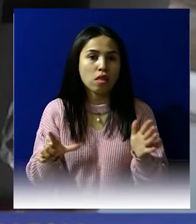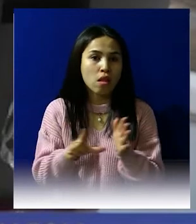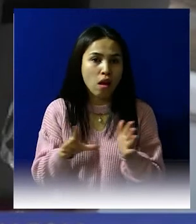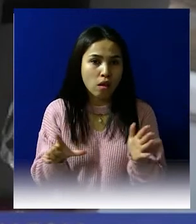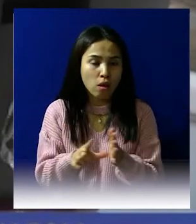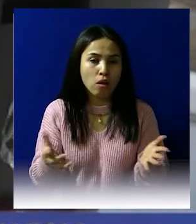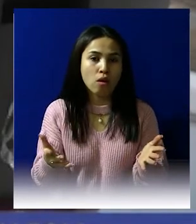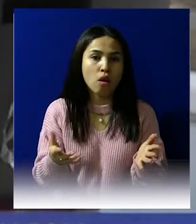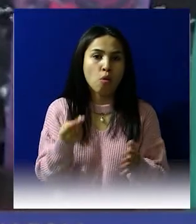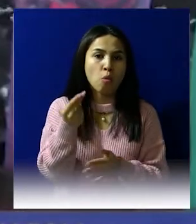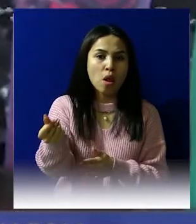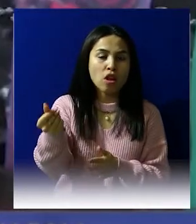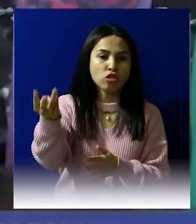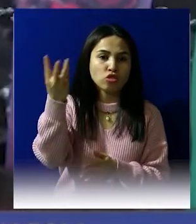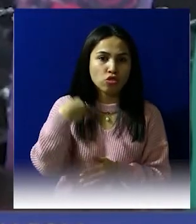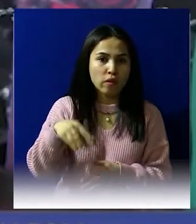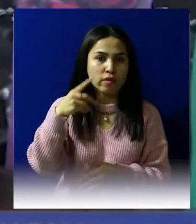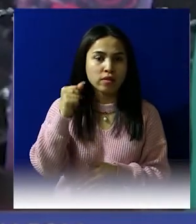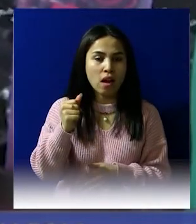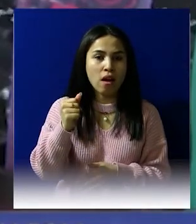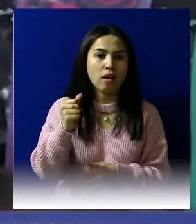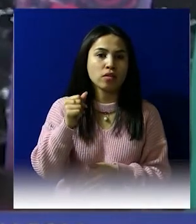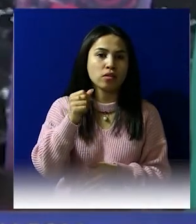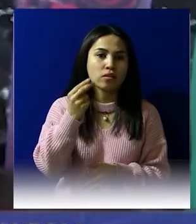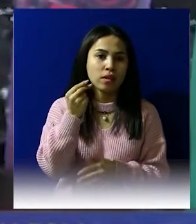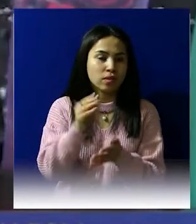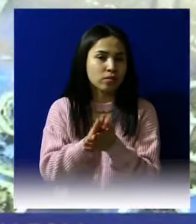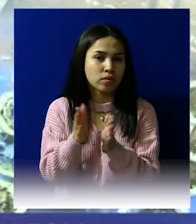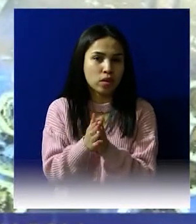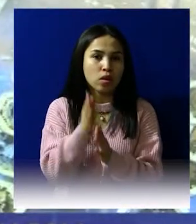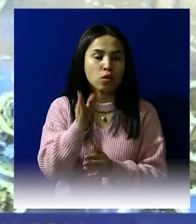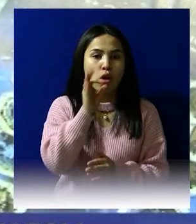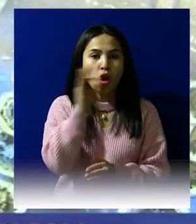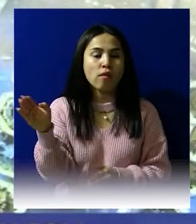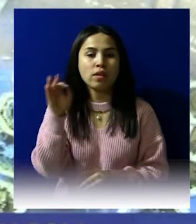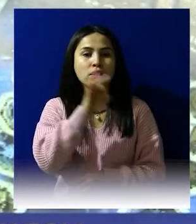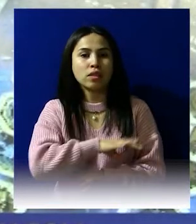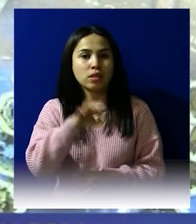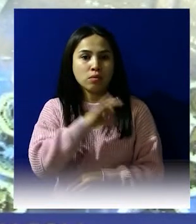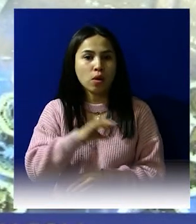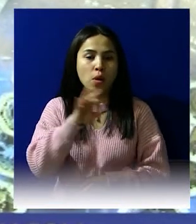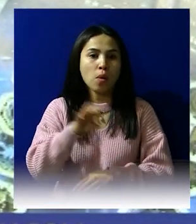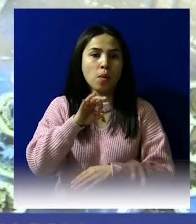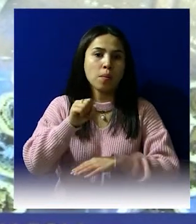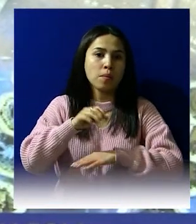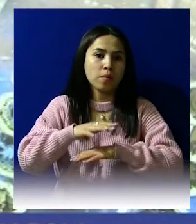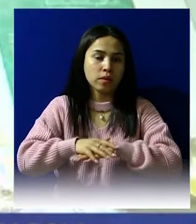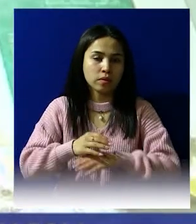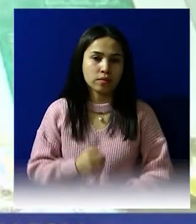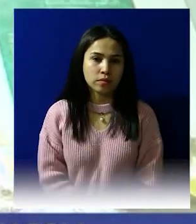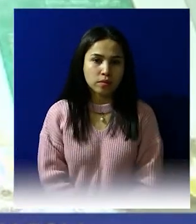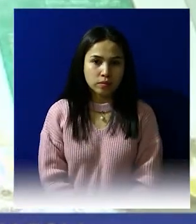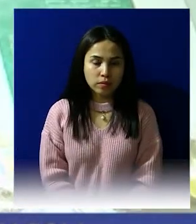правоотношениях, таких как таможенное регулирование, налогообложение, уплата штрафов за просроченные суммы и так далее, будет